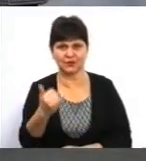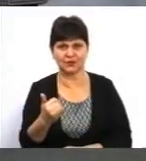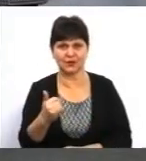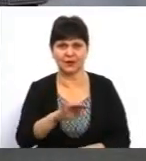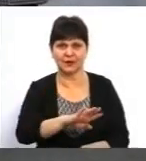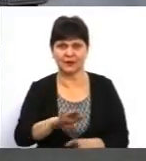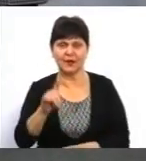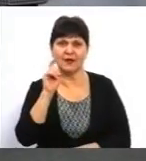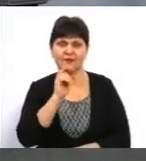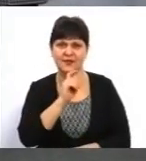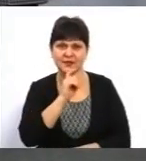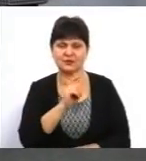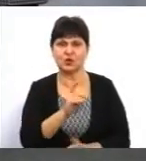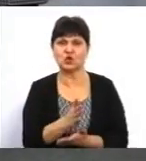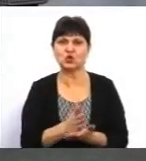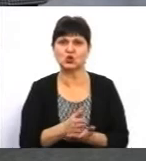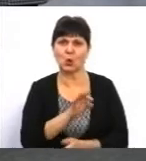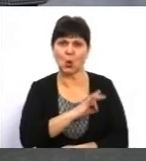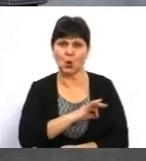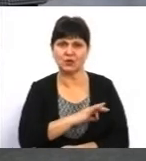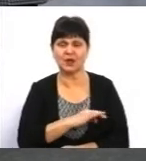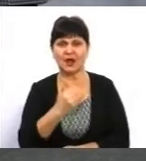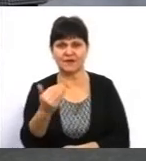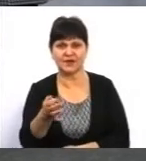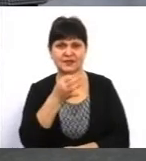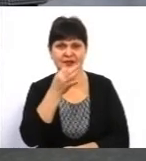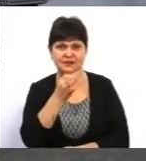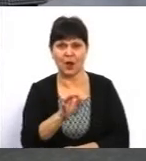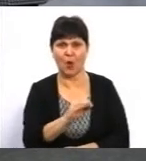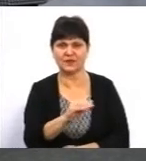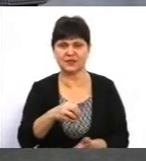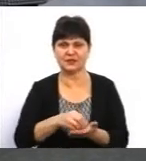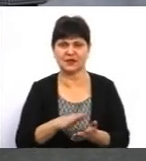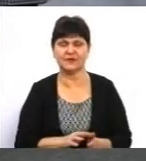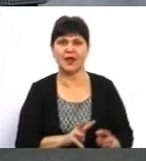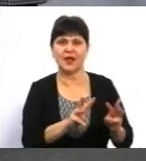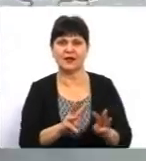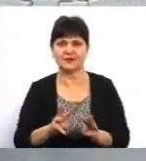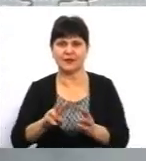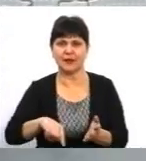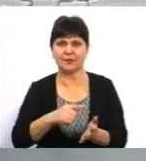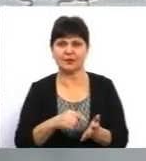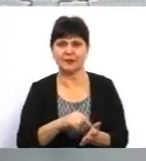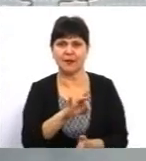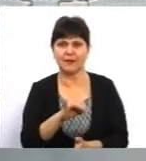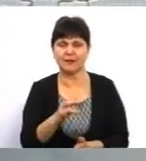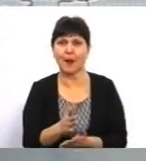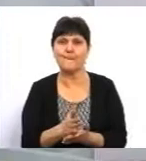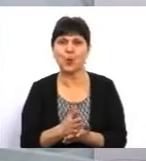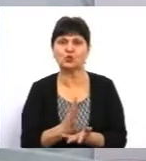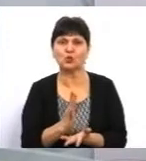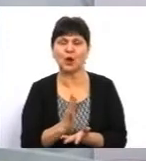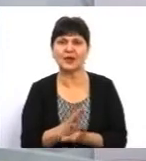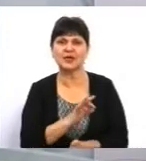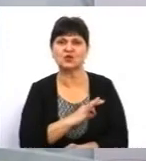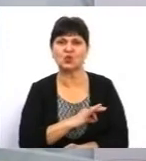скористатися послугою «Е-малятко» ви згадували, і про це офіційно зазначено на сайті Вінницької міської ради, що послугою «Е-малятко» можуть